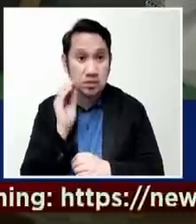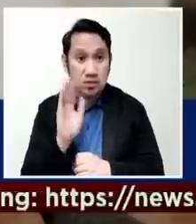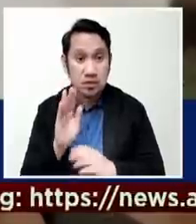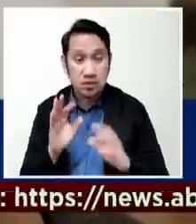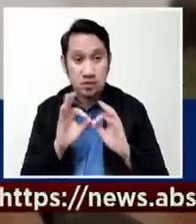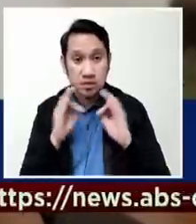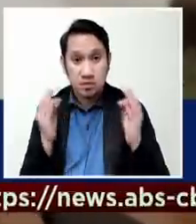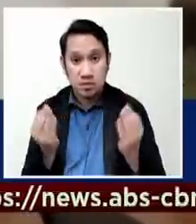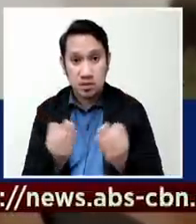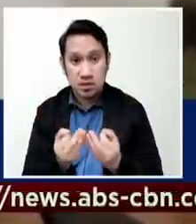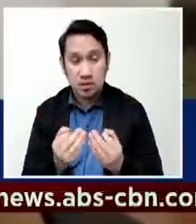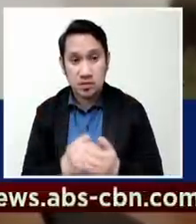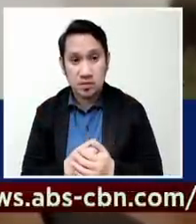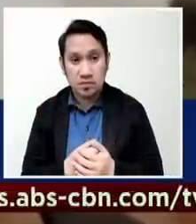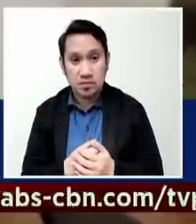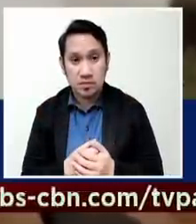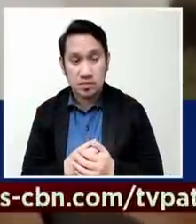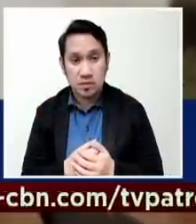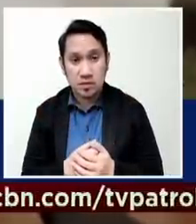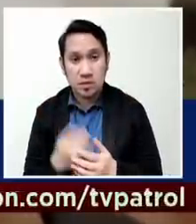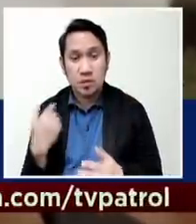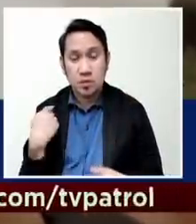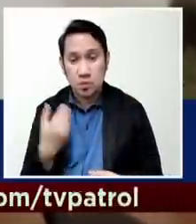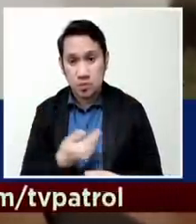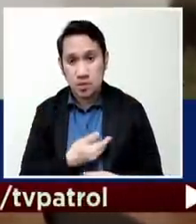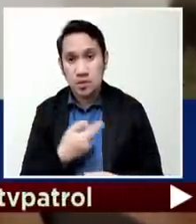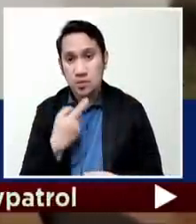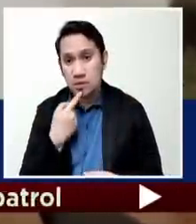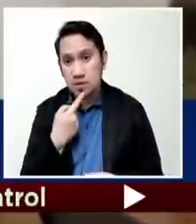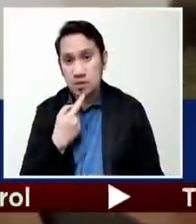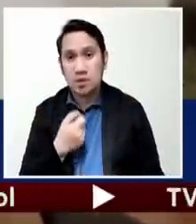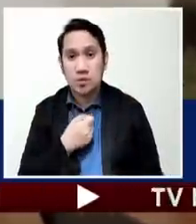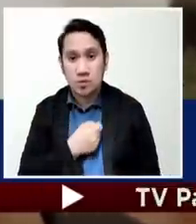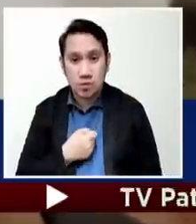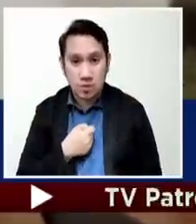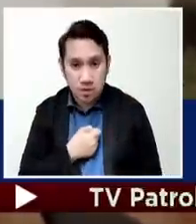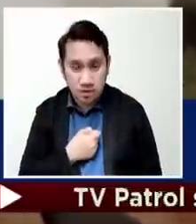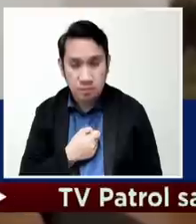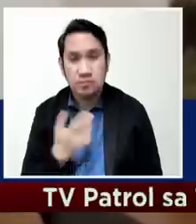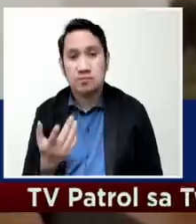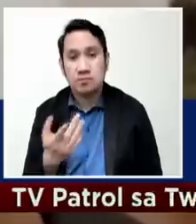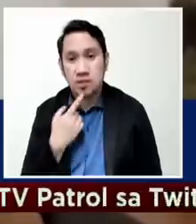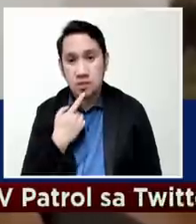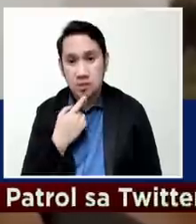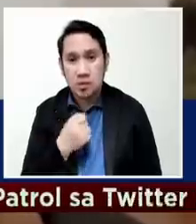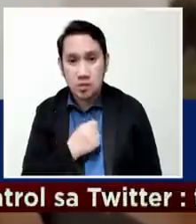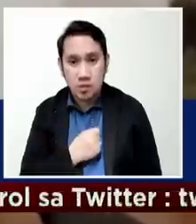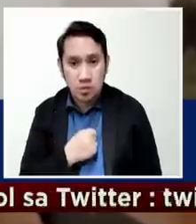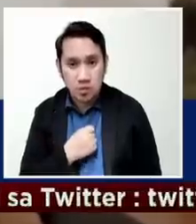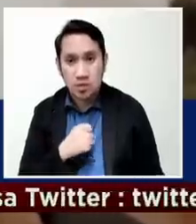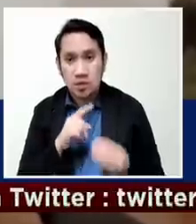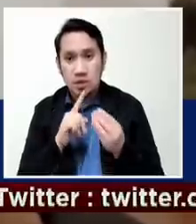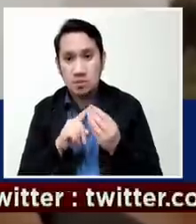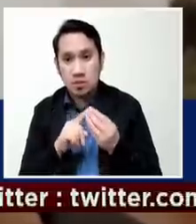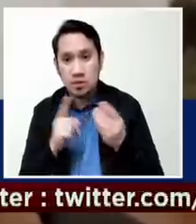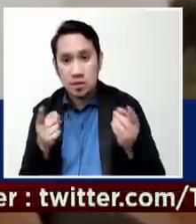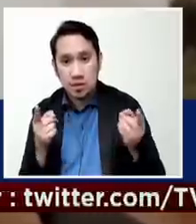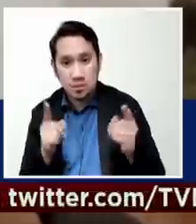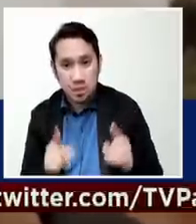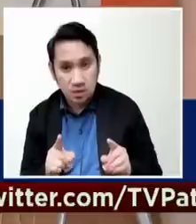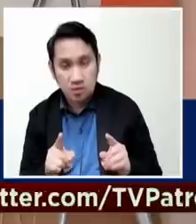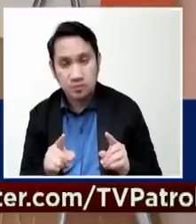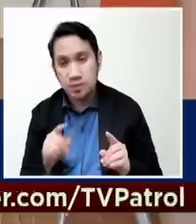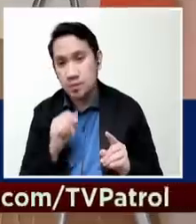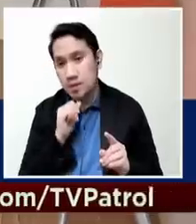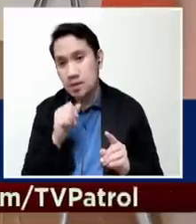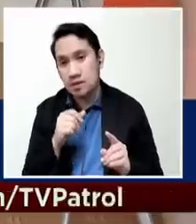Kami ay direktang humihingi ng paumanhin kay Sir Manny sa nangyaring ito. Ano, hindi ho natin talaga